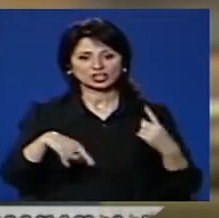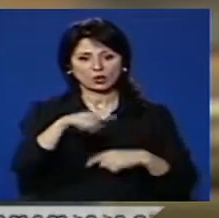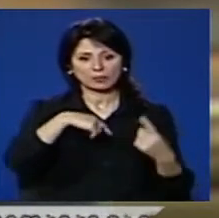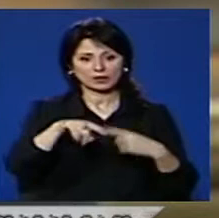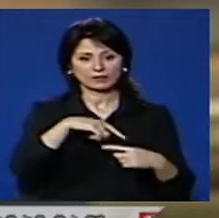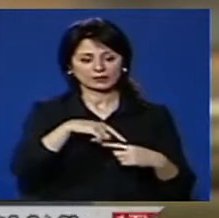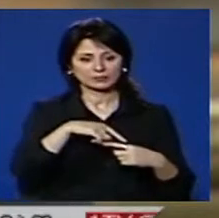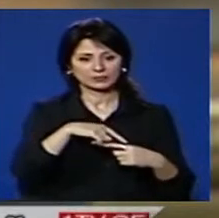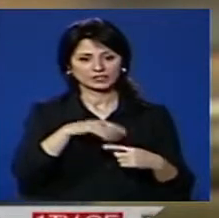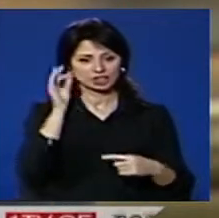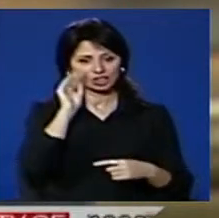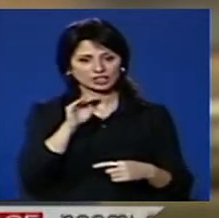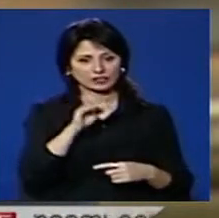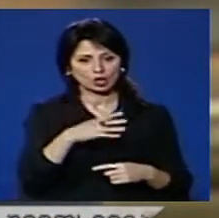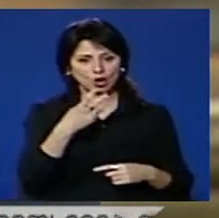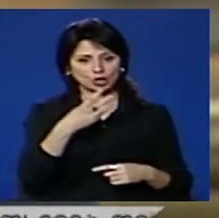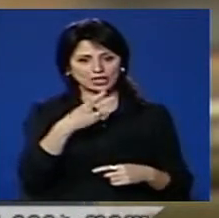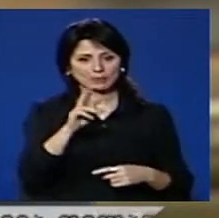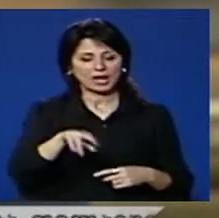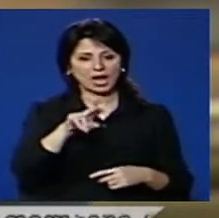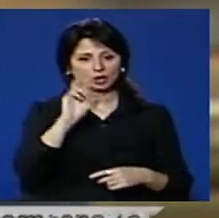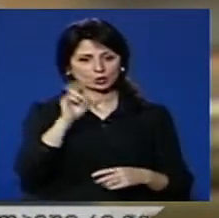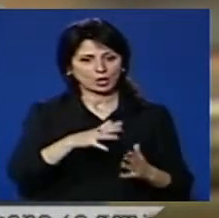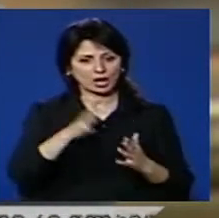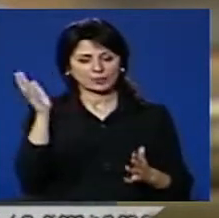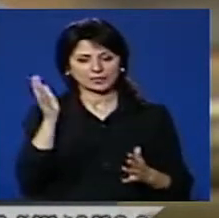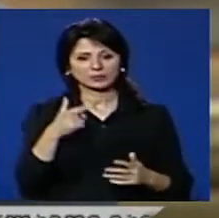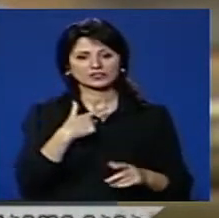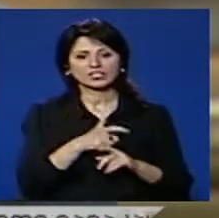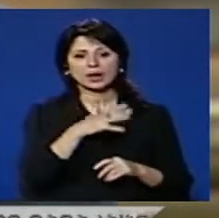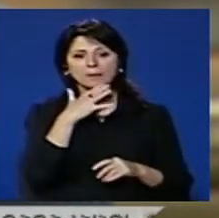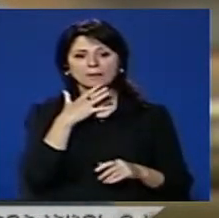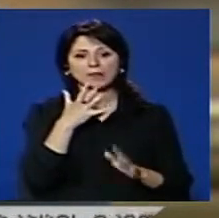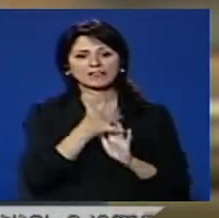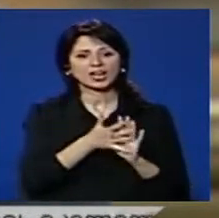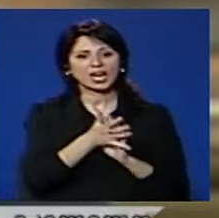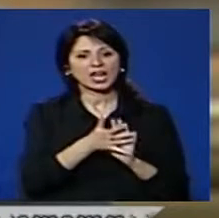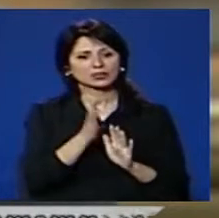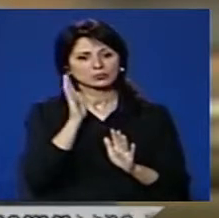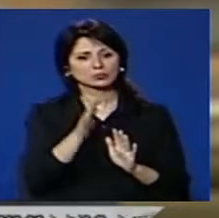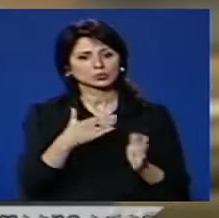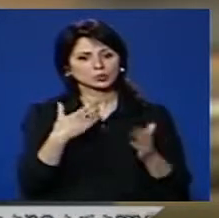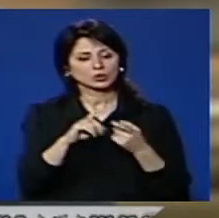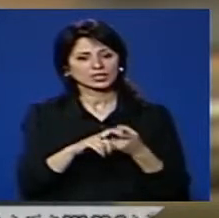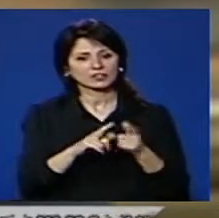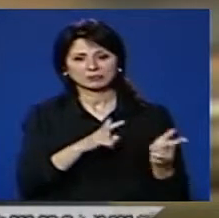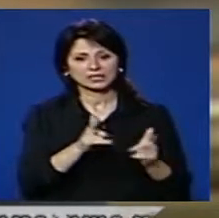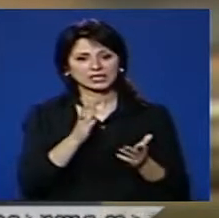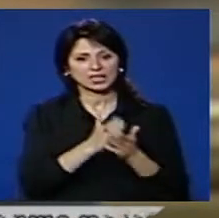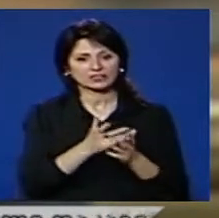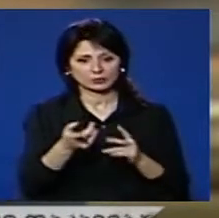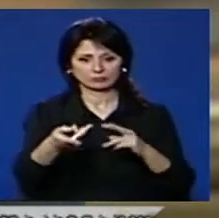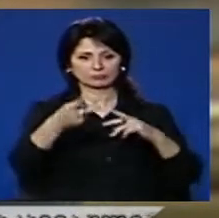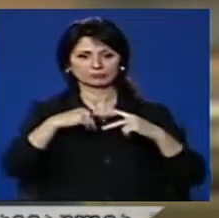არის, შეგახსენებთ, რომ 30 მილიარდ დოლარს აღემატება. ჩვენ ძალიან ბევრ კლიენტთან გვაქვს ურთიერთობა, რომელიც მზად არის, რომ